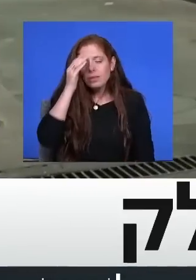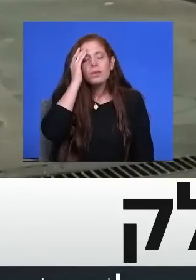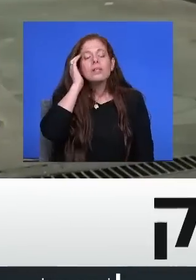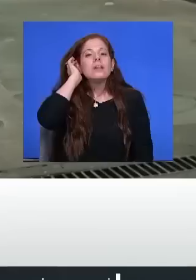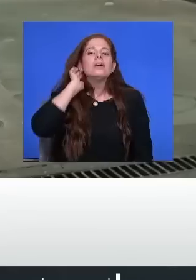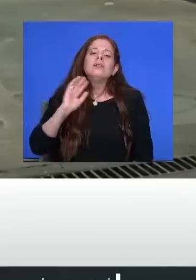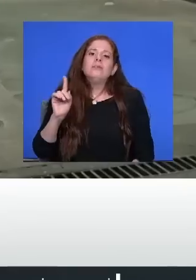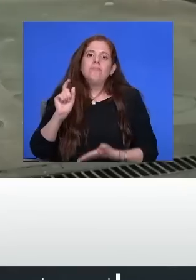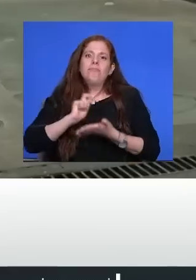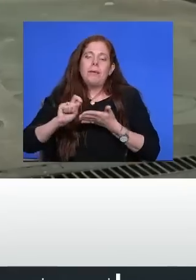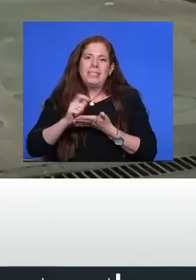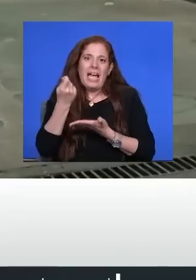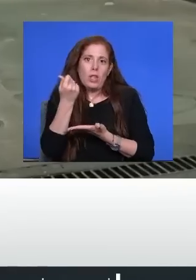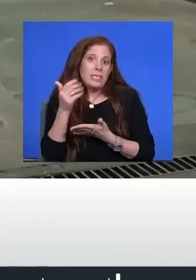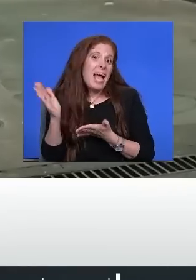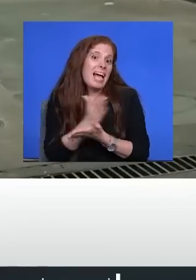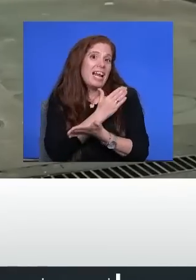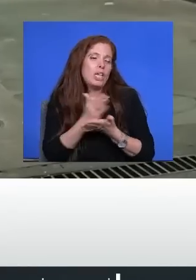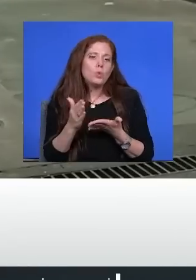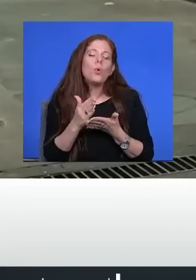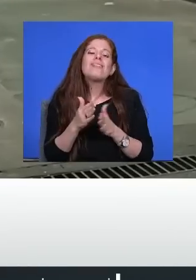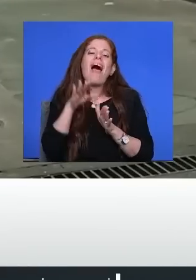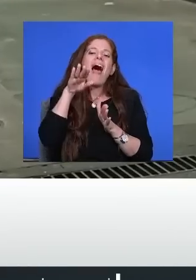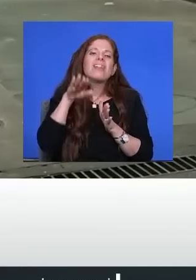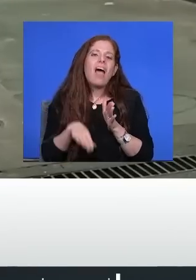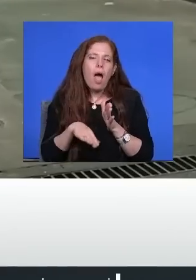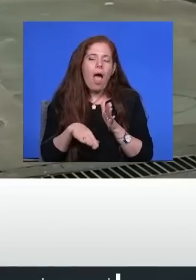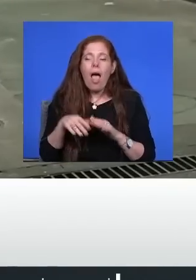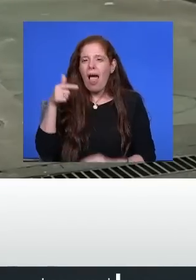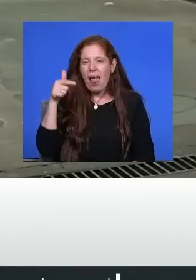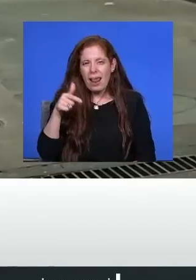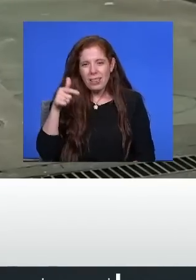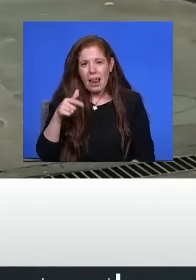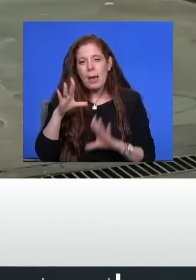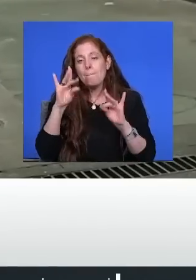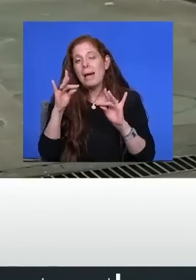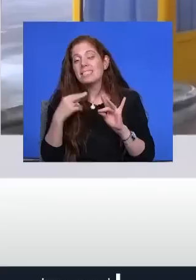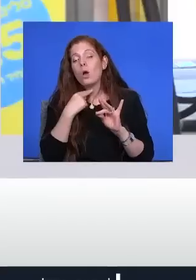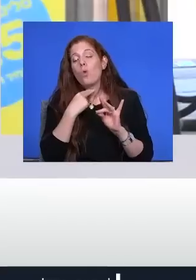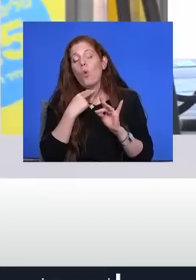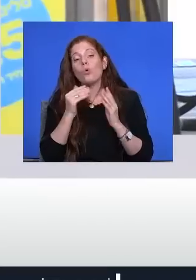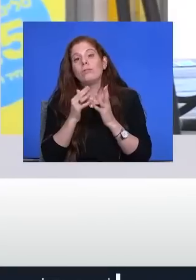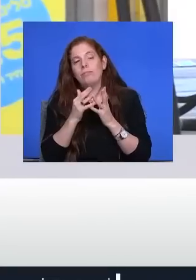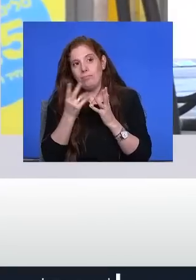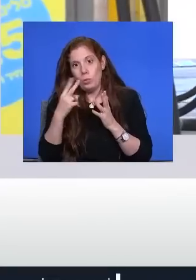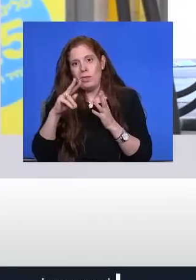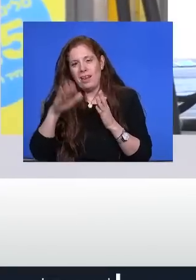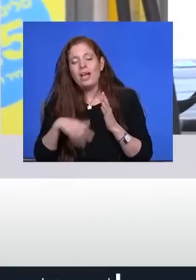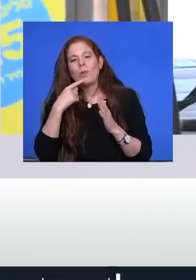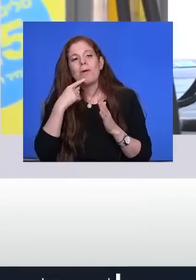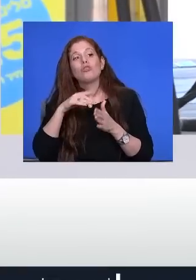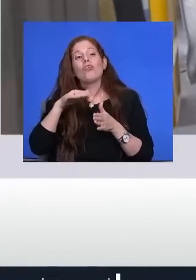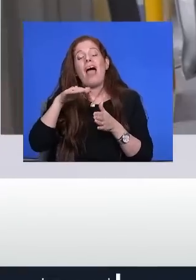אז במשרד האוצר החליטו להגדיל את ההנחה על הדלק ב-10 אגורות. הדבר הזה אומר שההפחתה על מס הבלו